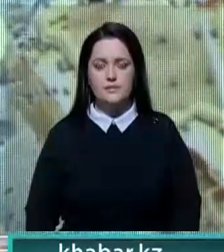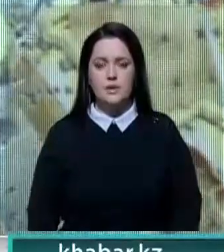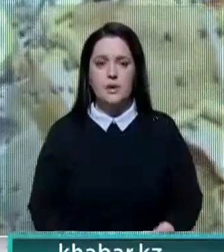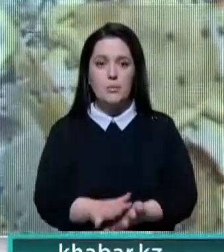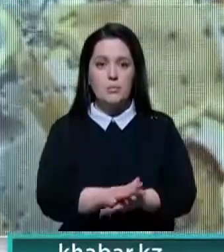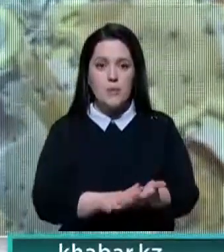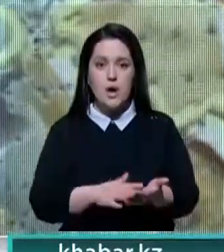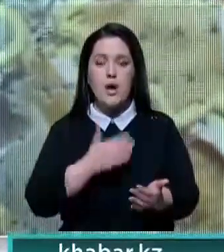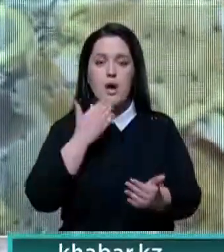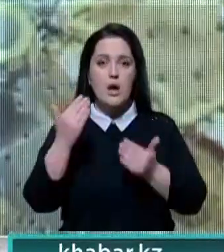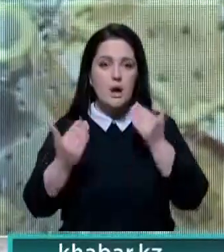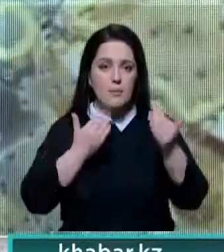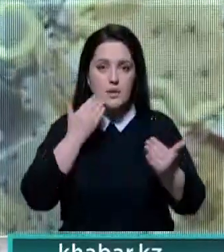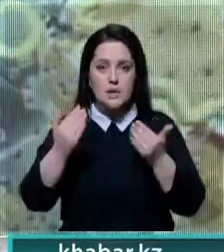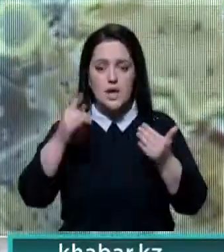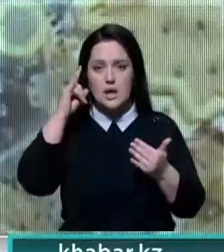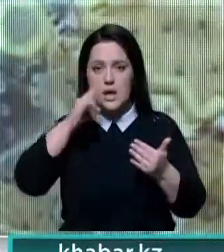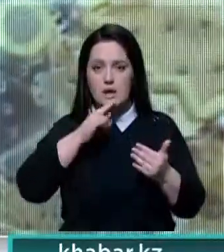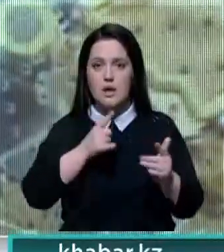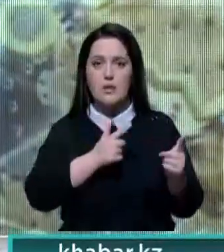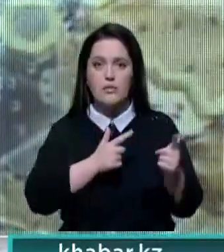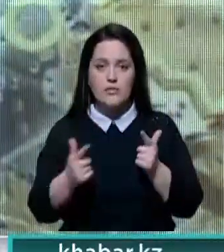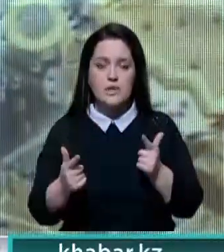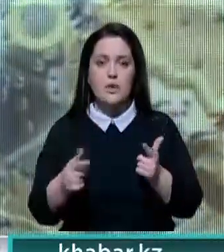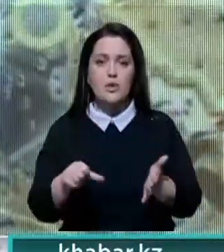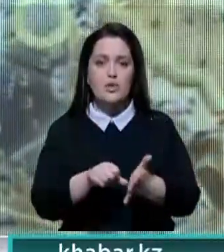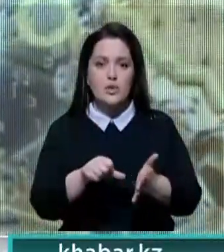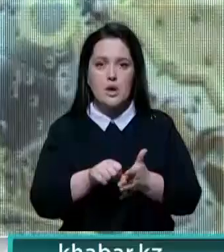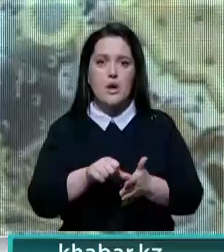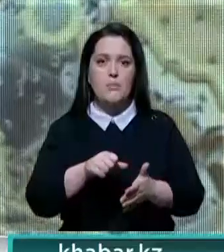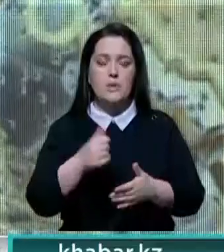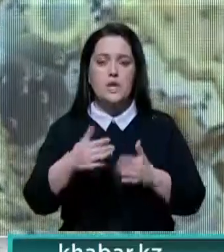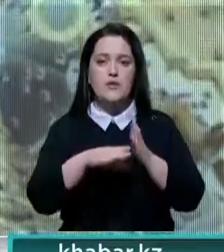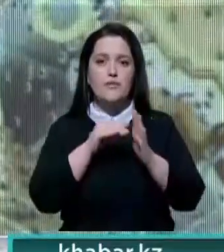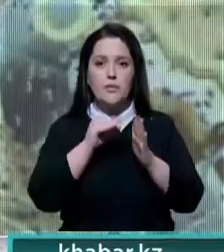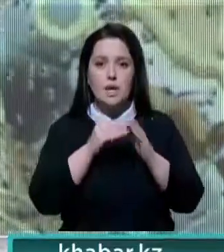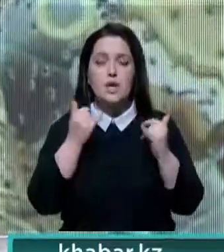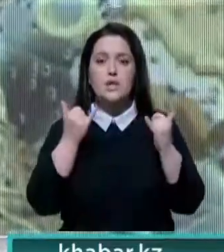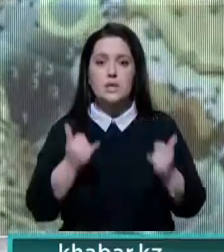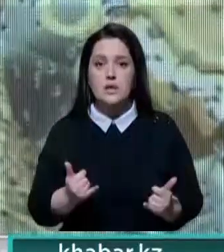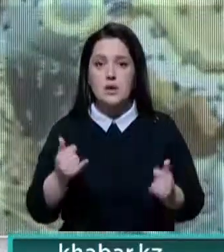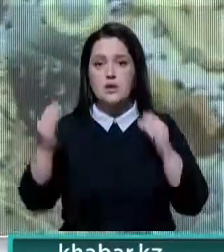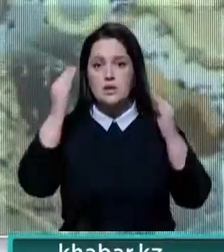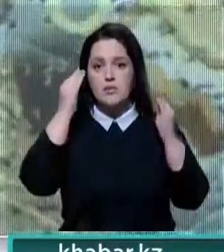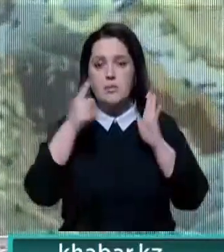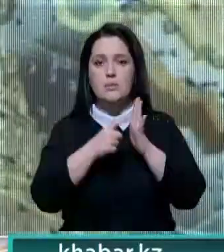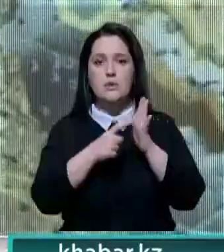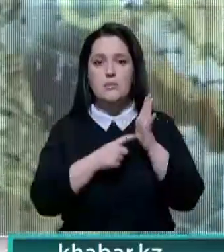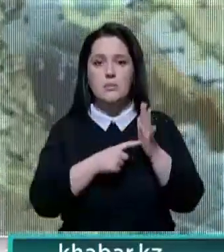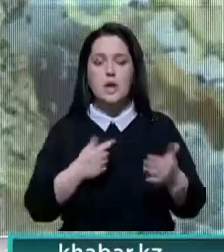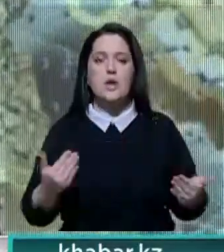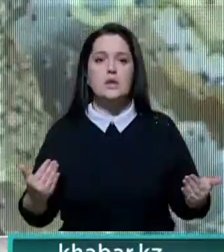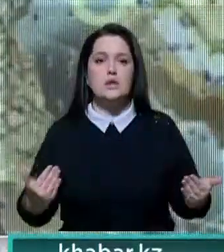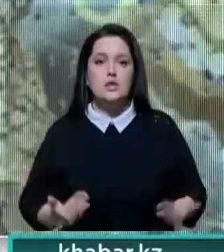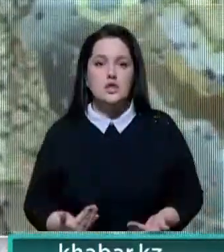Но мы продолжаем опрашивать казахстанцев о готовности их принять участие в предстоящих выборах. И вот сегодня их